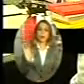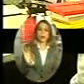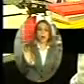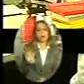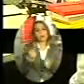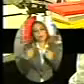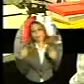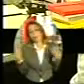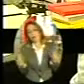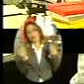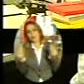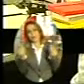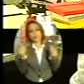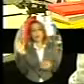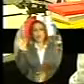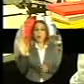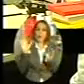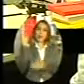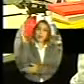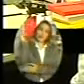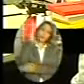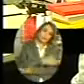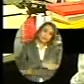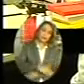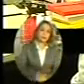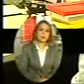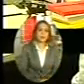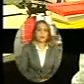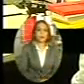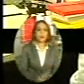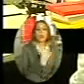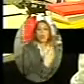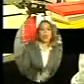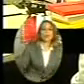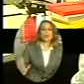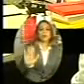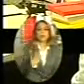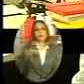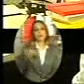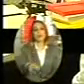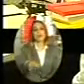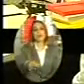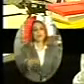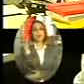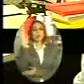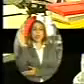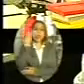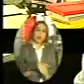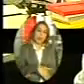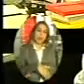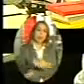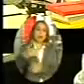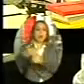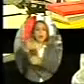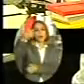עצמים שונים, בעיקר עצים. וברגע שרשת שלמה של יישוב שוכבת על הרצפה, זה לוקח זמן להרים